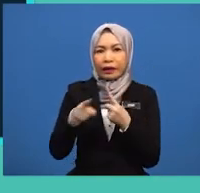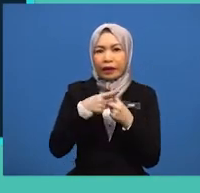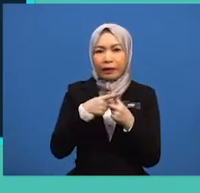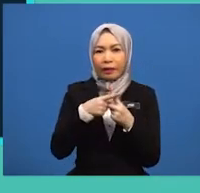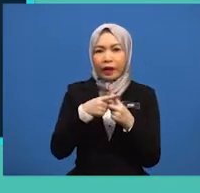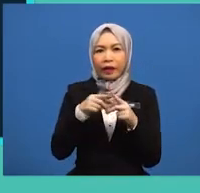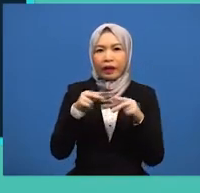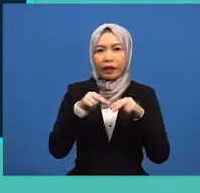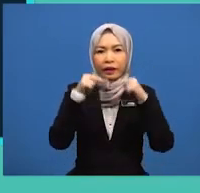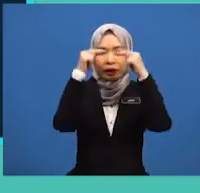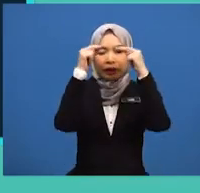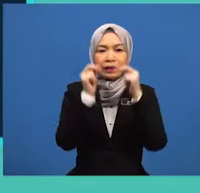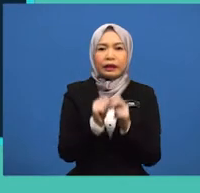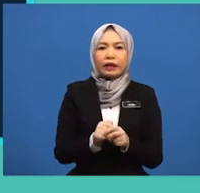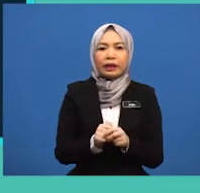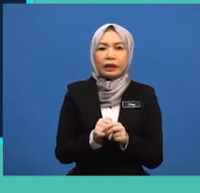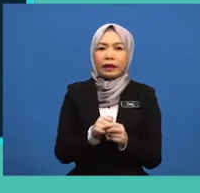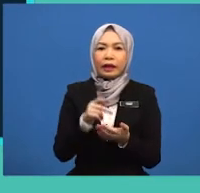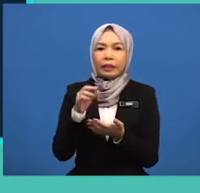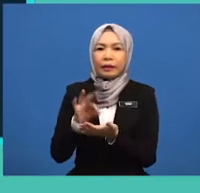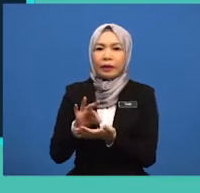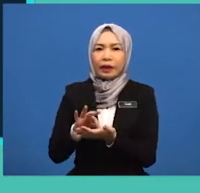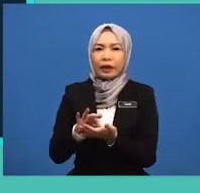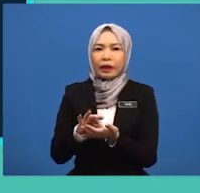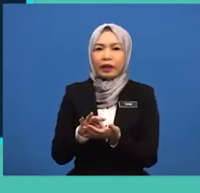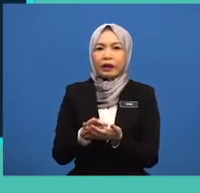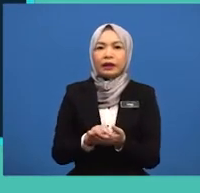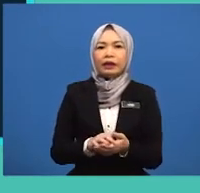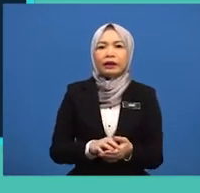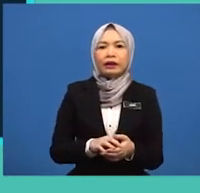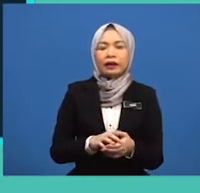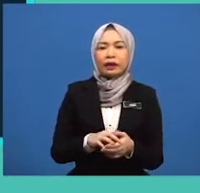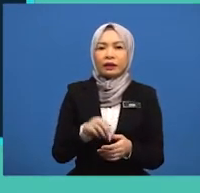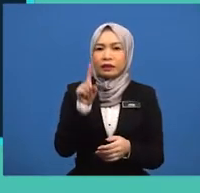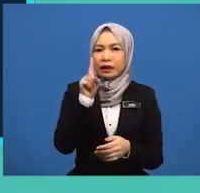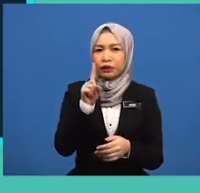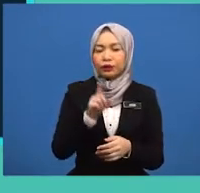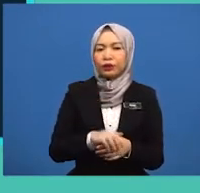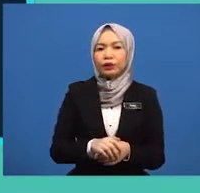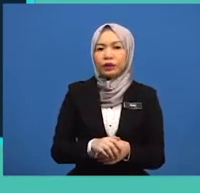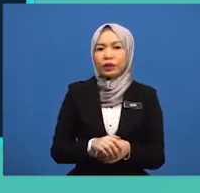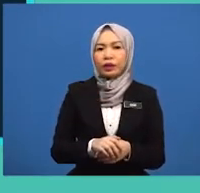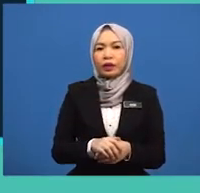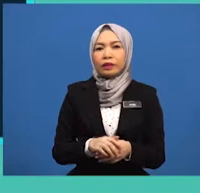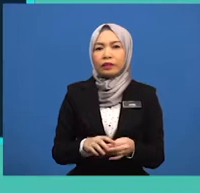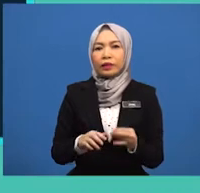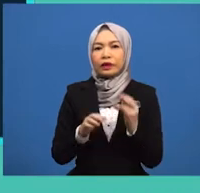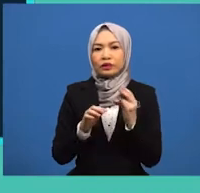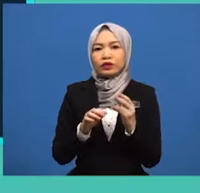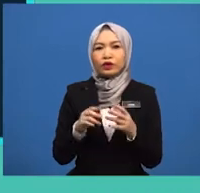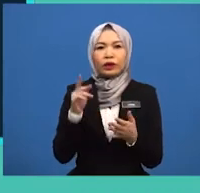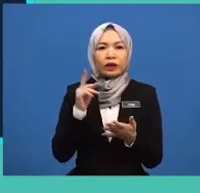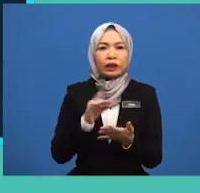pembilang sebanyak 1. Baris 7, kira jumlah sama dengan